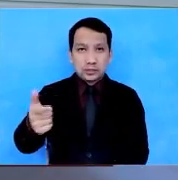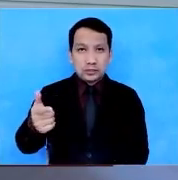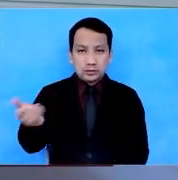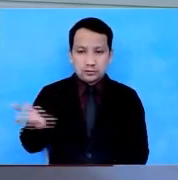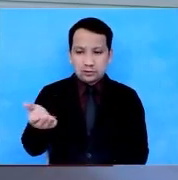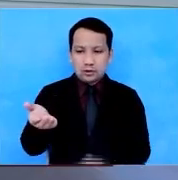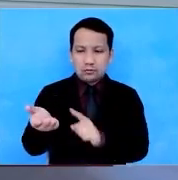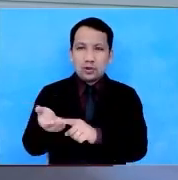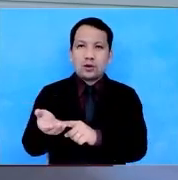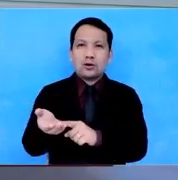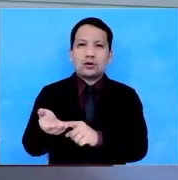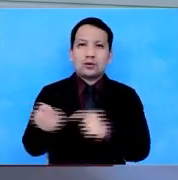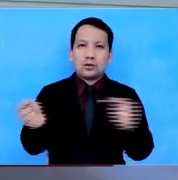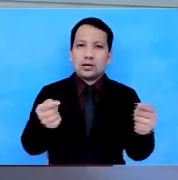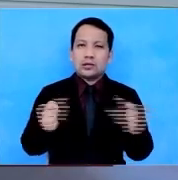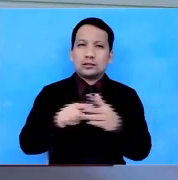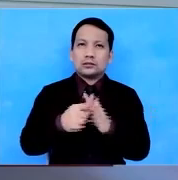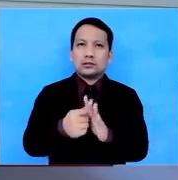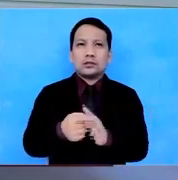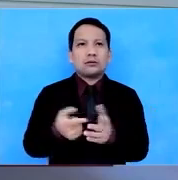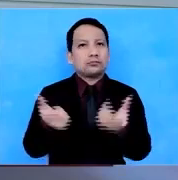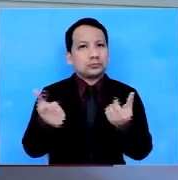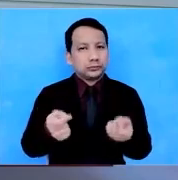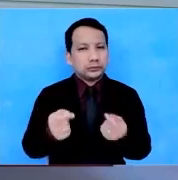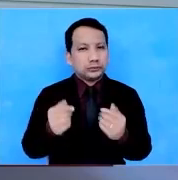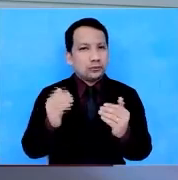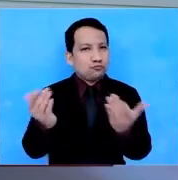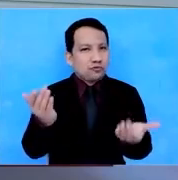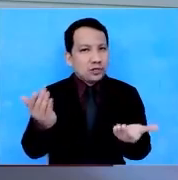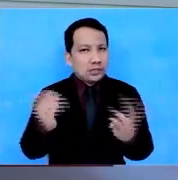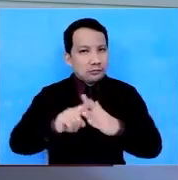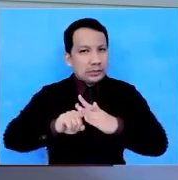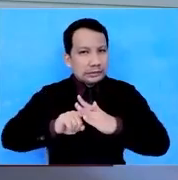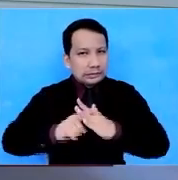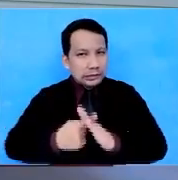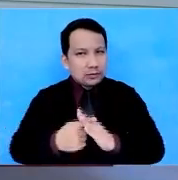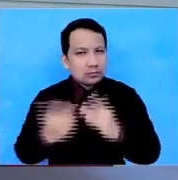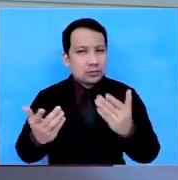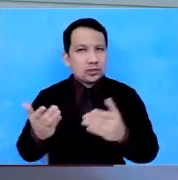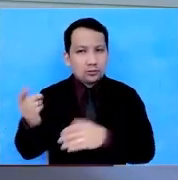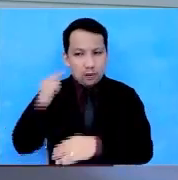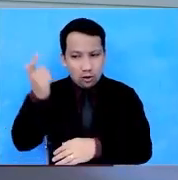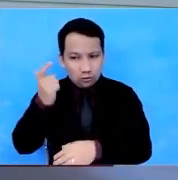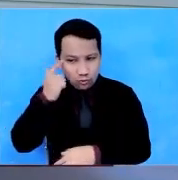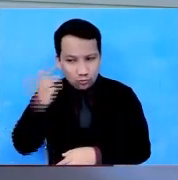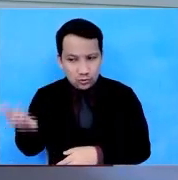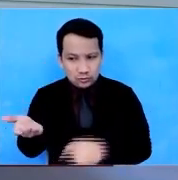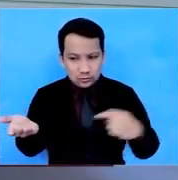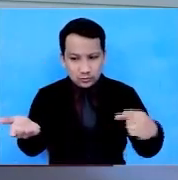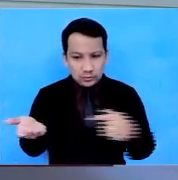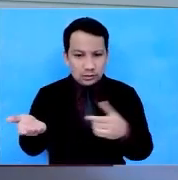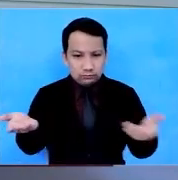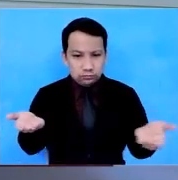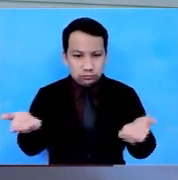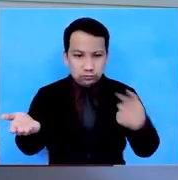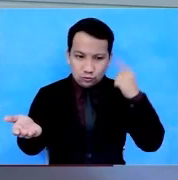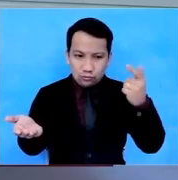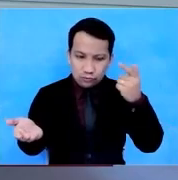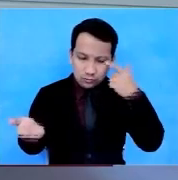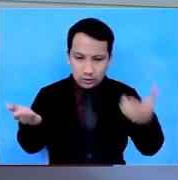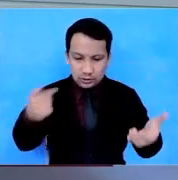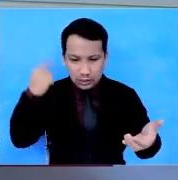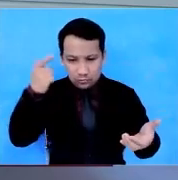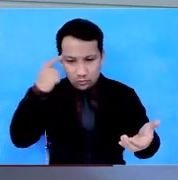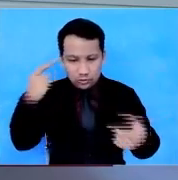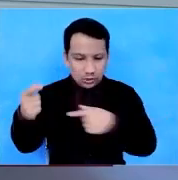mismo, ayon kay Batong Bakal, ay isa ring escalation dahil po government vessels na ang nagkikiskisan at hindi lamang Chinese